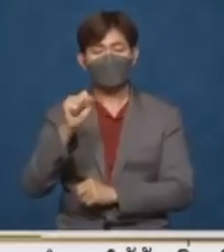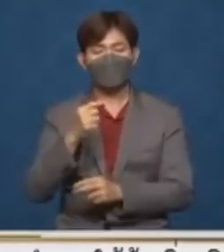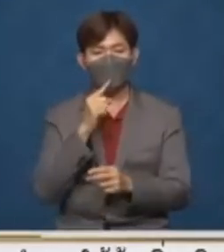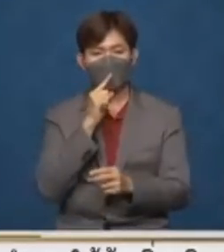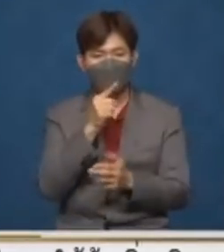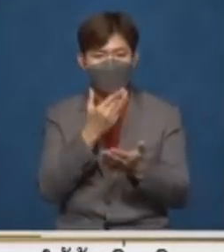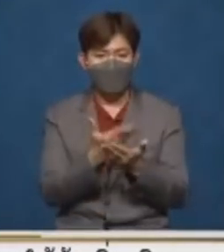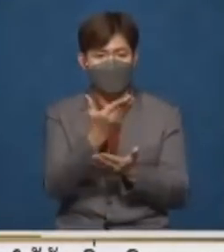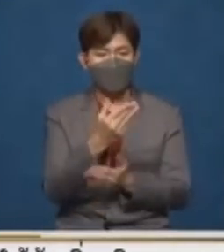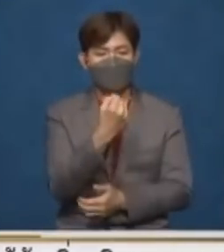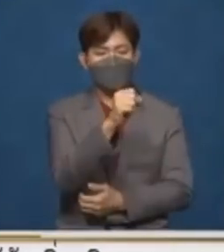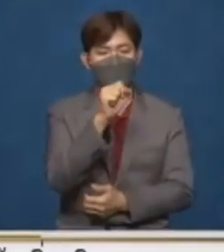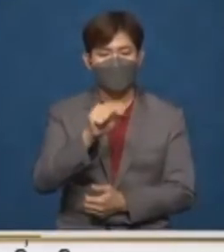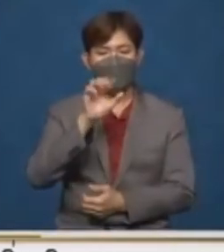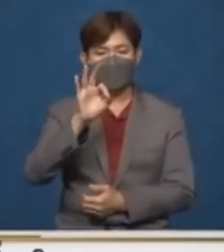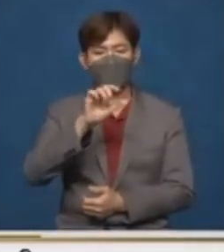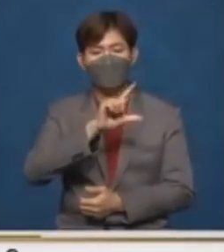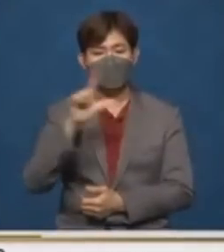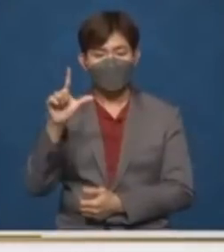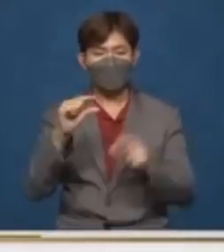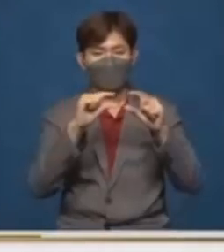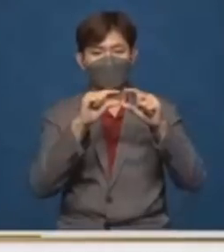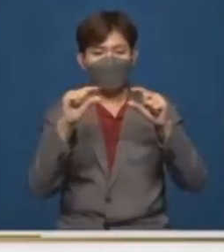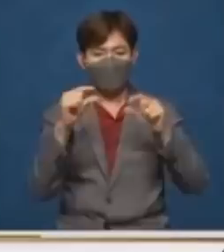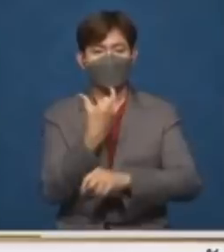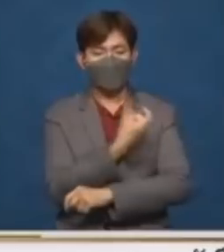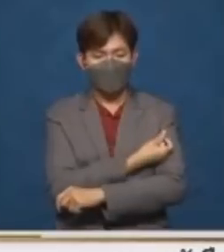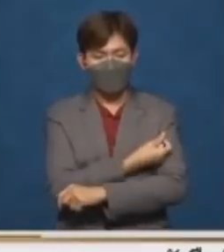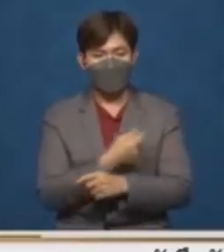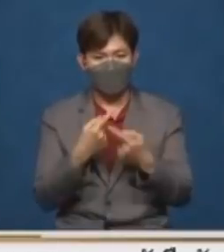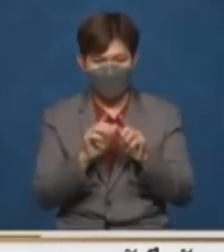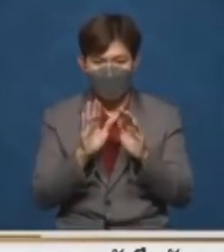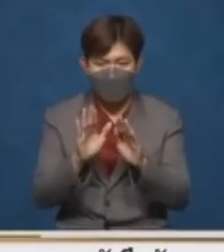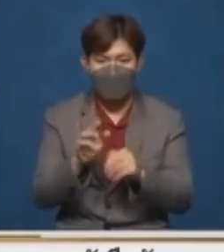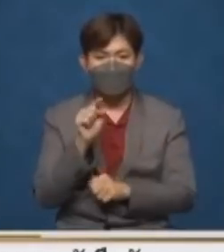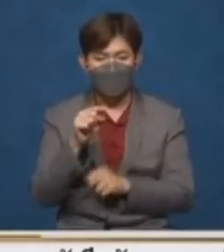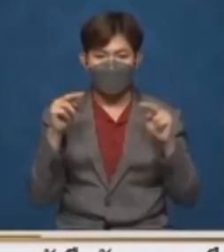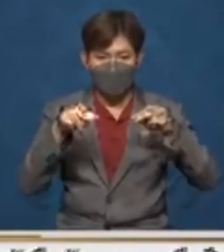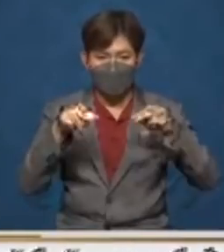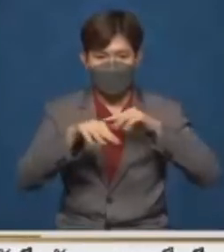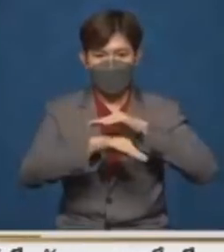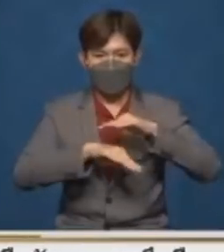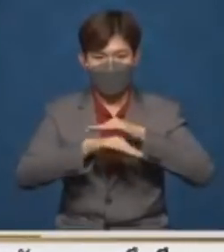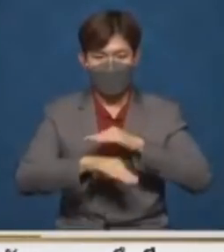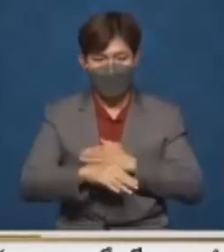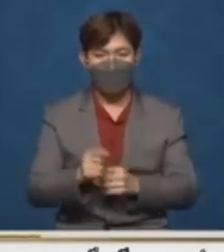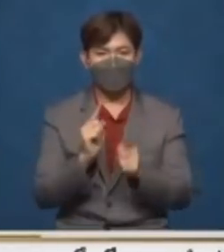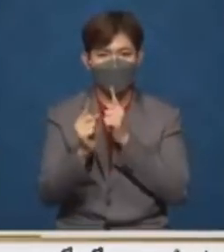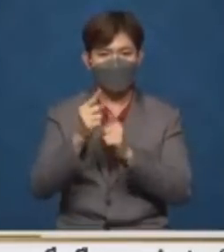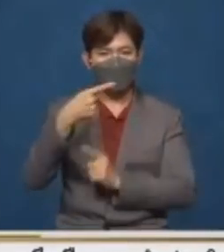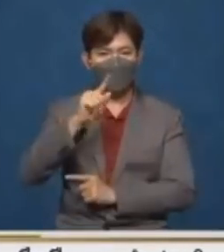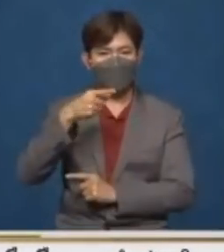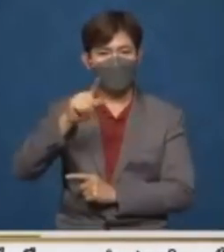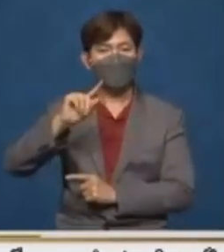นี่ไม่ฟังคำทกทวงผมเรีคุหมอโภาทเลยนะครับาท่านอาจจะตองไปเป็พ expenditures รเป็ให้การตประชา heheถประทานครับ